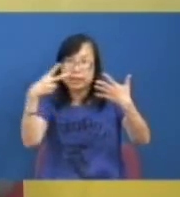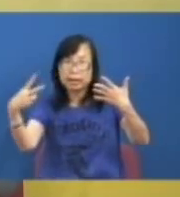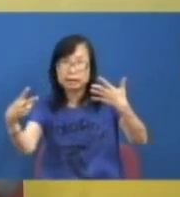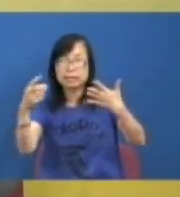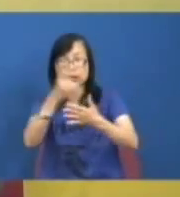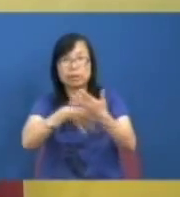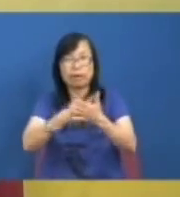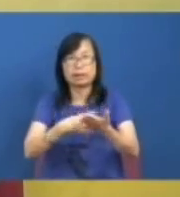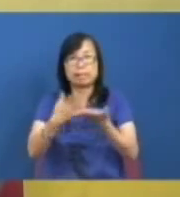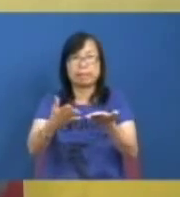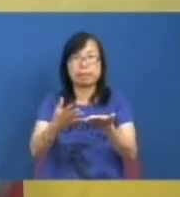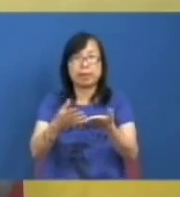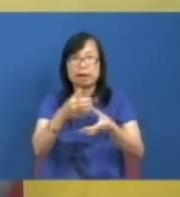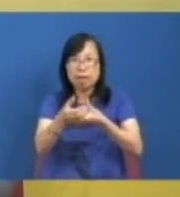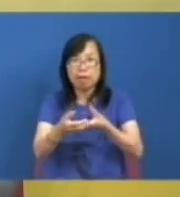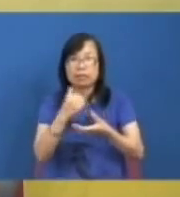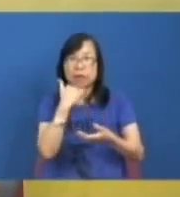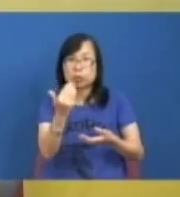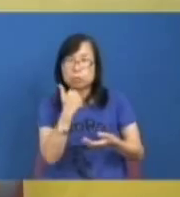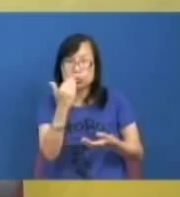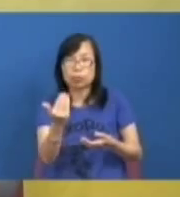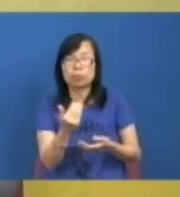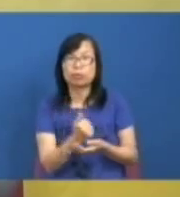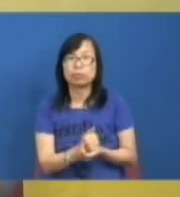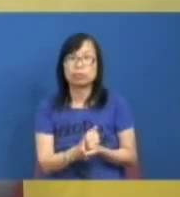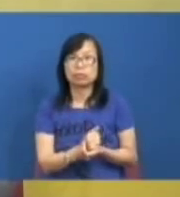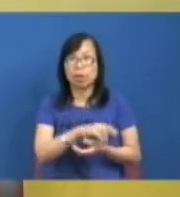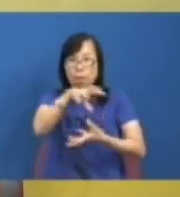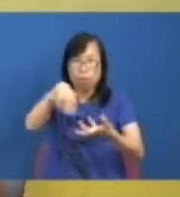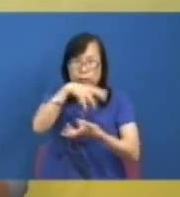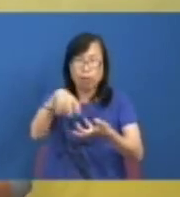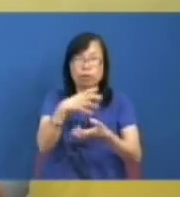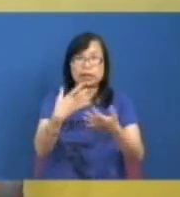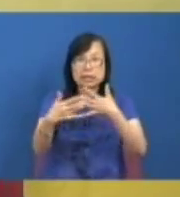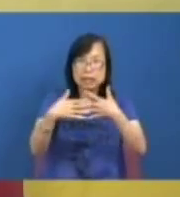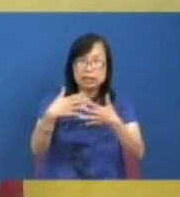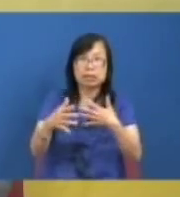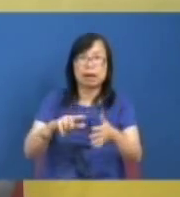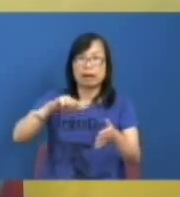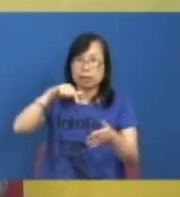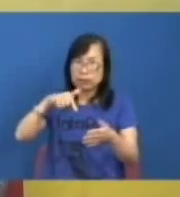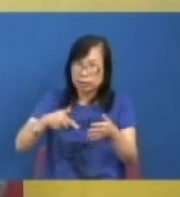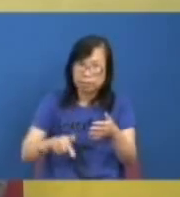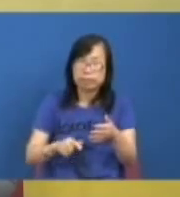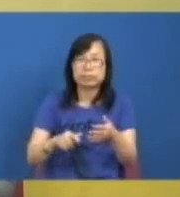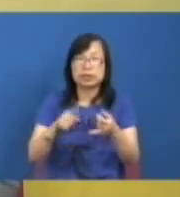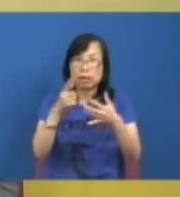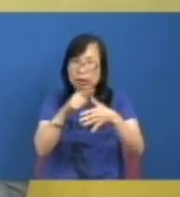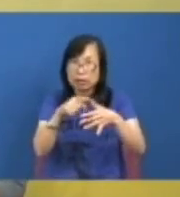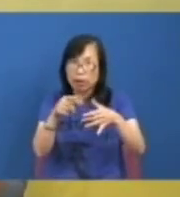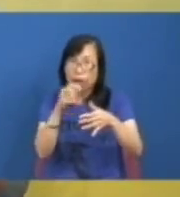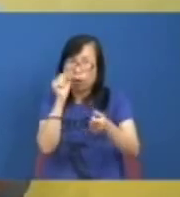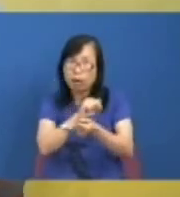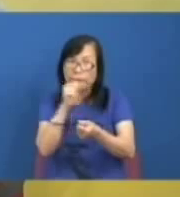消防處或者屋宇署去咧投訴嘅一啲即係複雜嘅案例咧。是深入淺出解釋了俾咁多位網友聽，